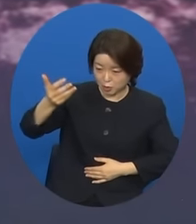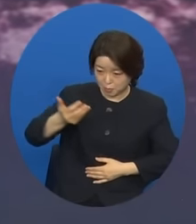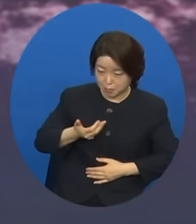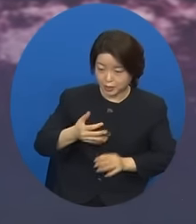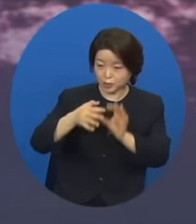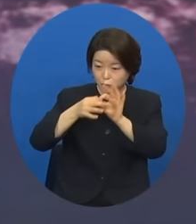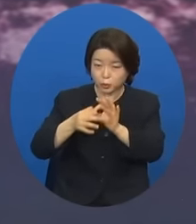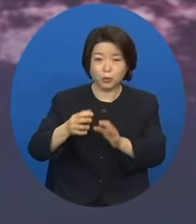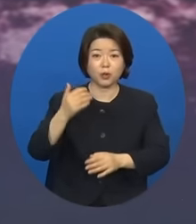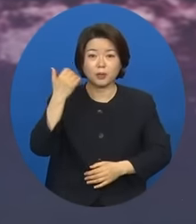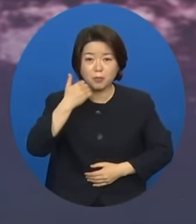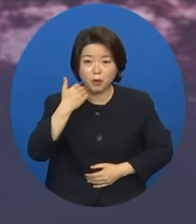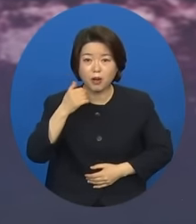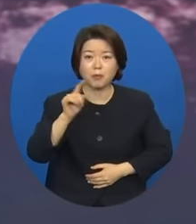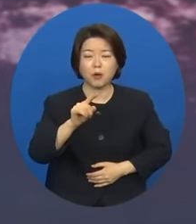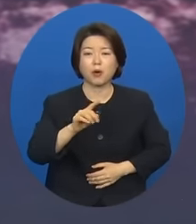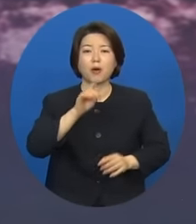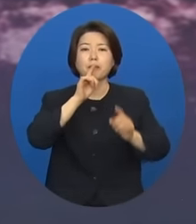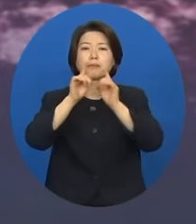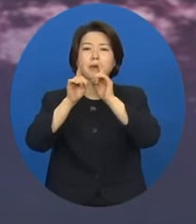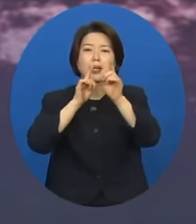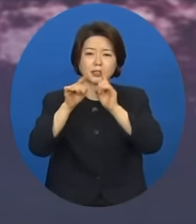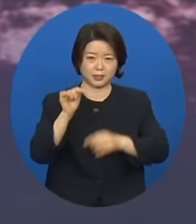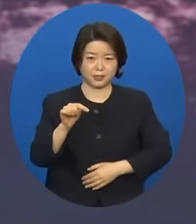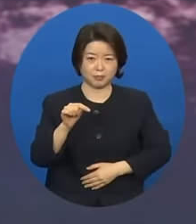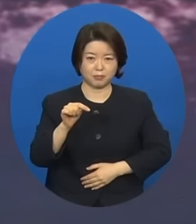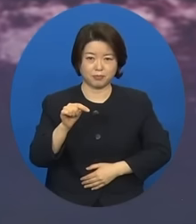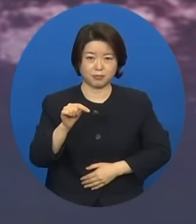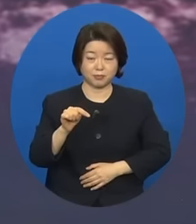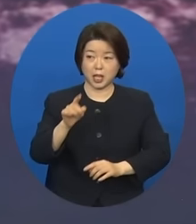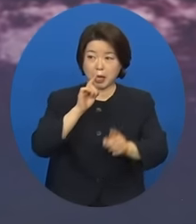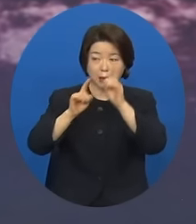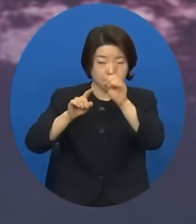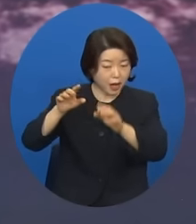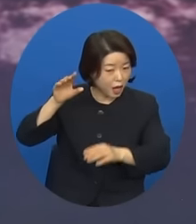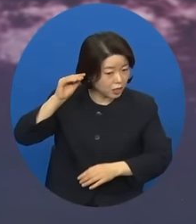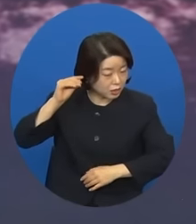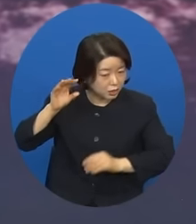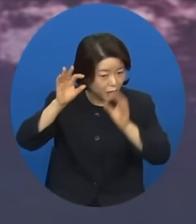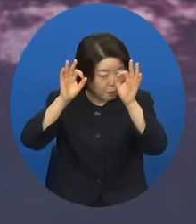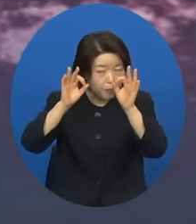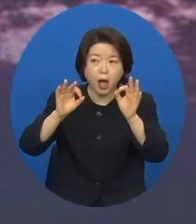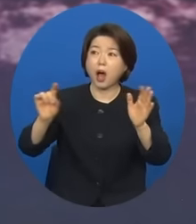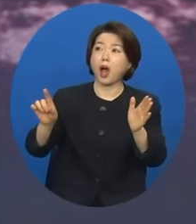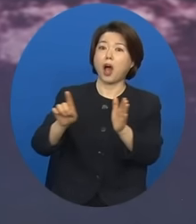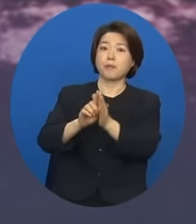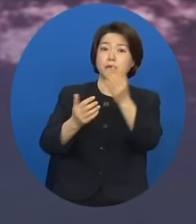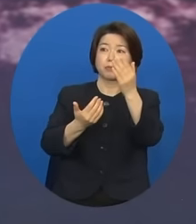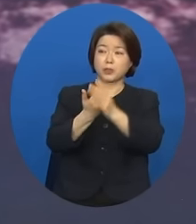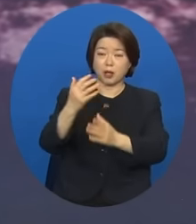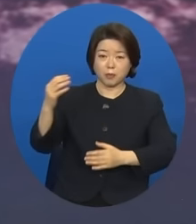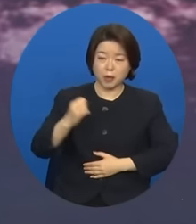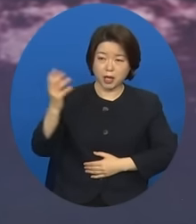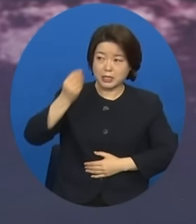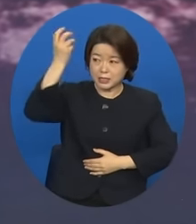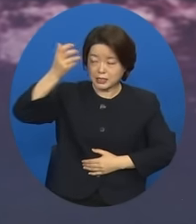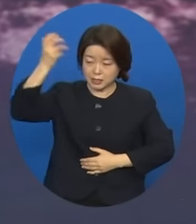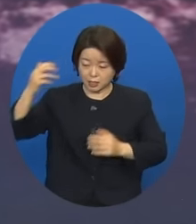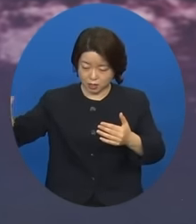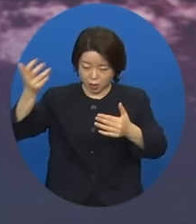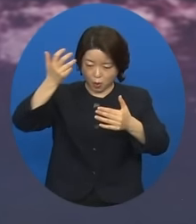통로가 뭐예요 그것이 러분 말씀입니다 여러분 말씀을 듣다 보면 믿음으로 말미암아 성령이 그의